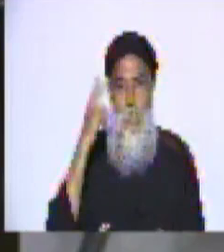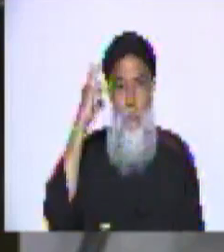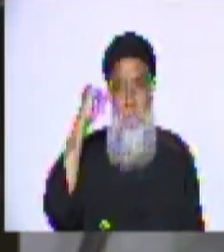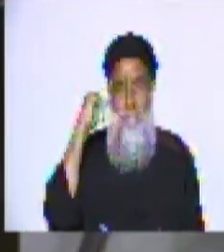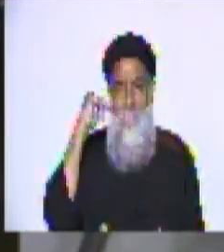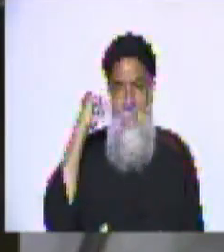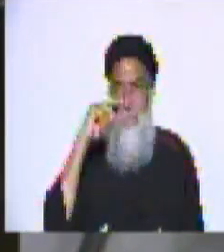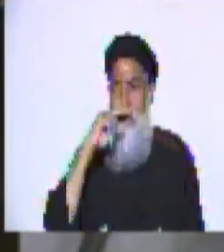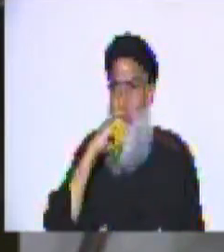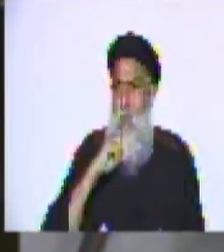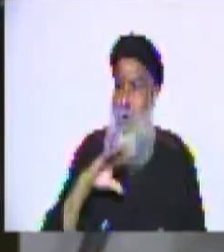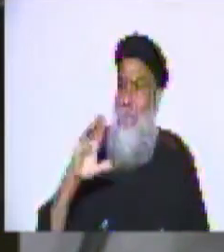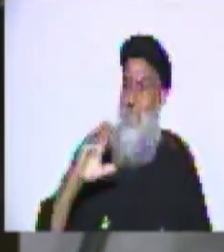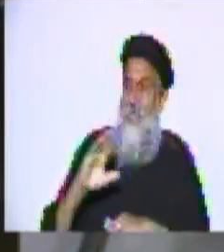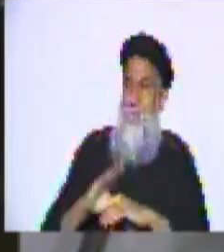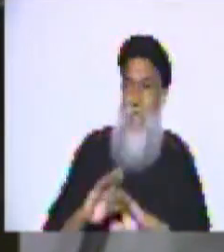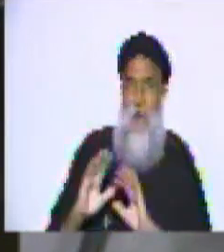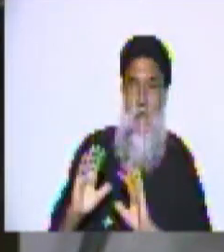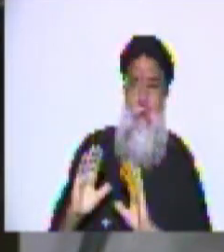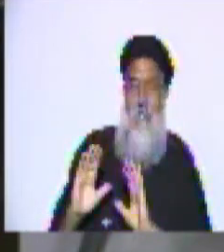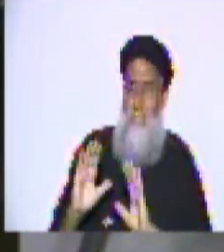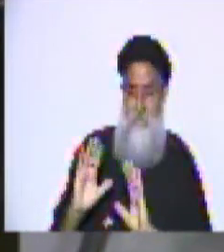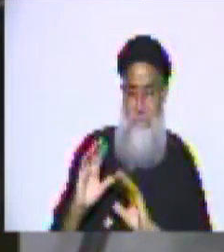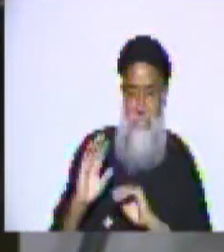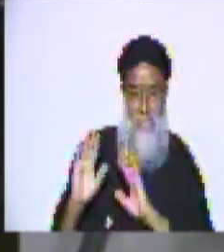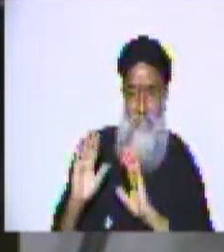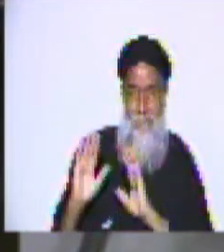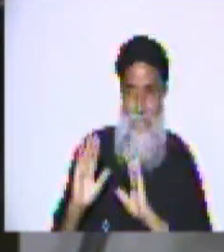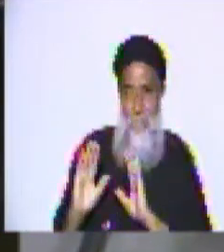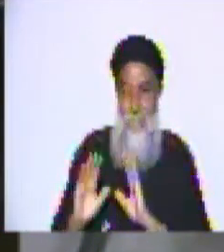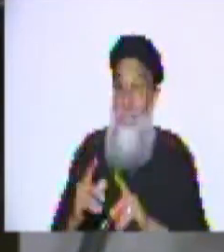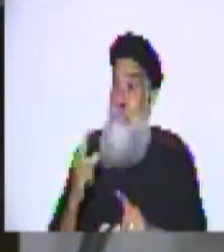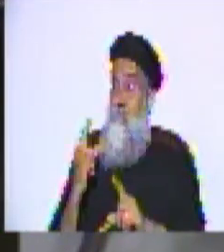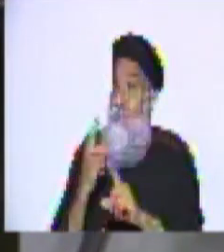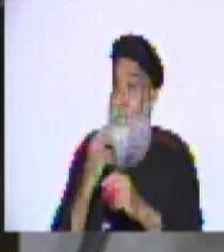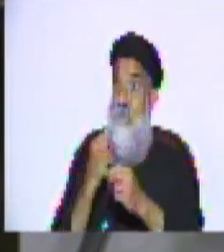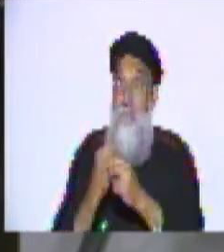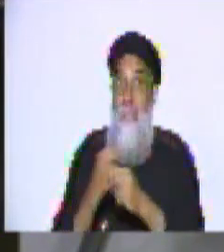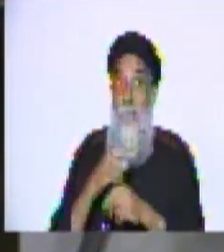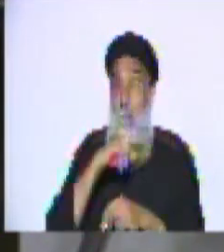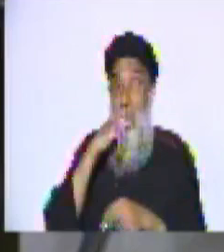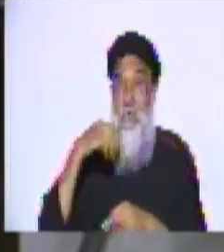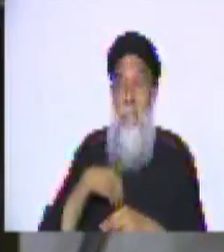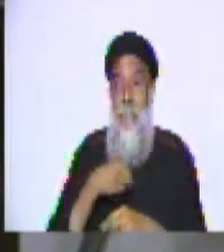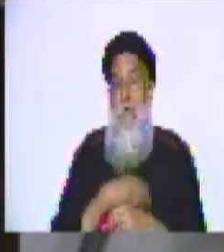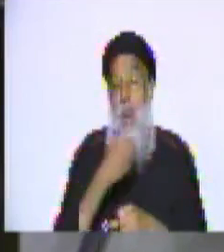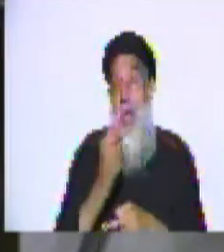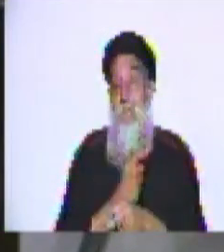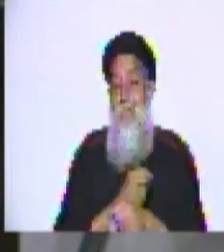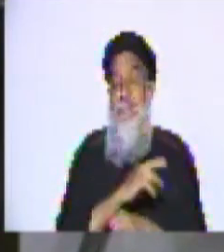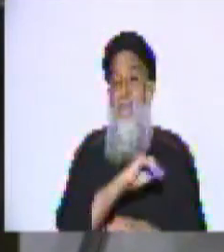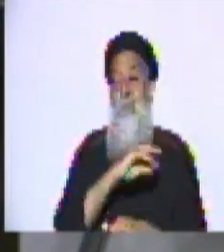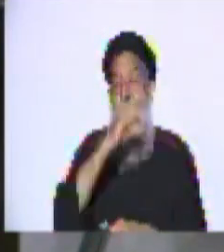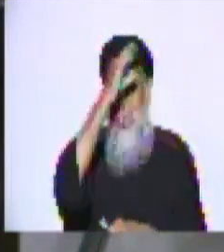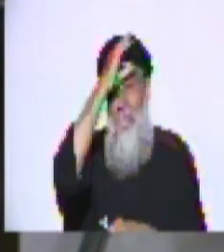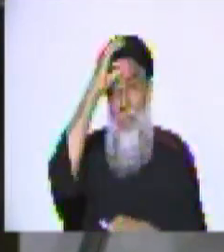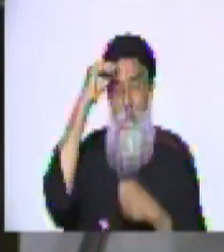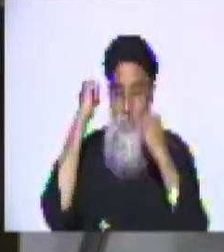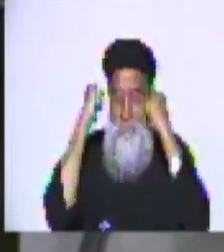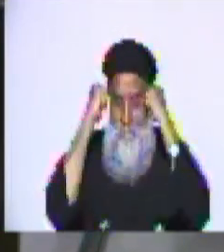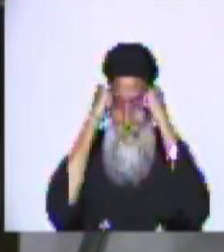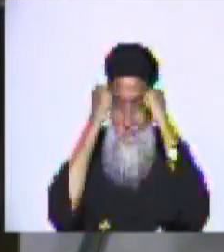يعني. فالسيد المسيح دافع عن المرأة الخاطئة، وده دفاع عن التوبة، عن الإيمان